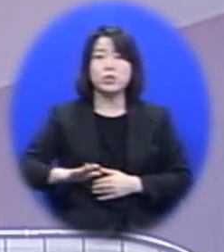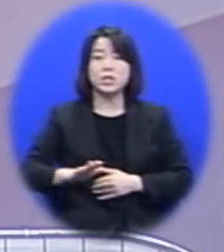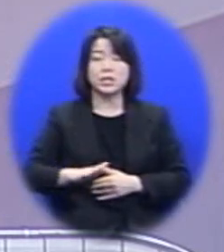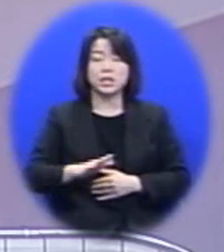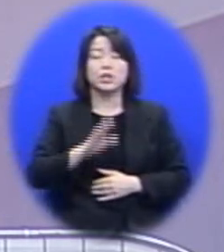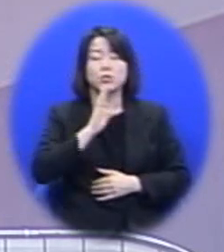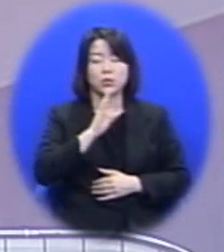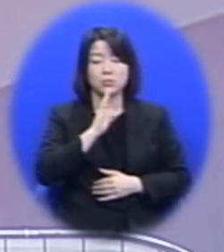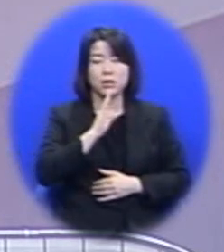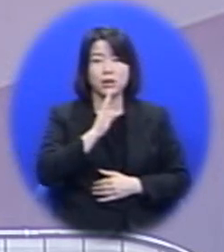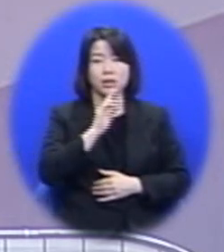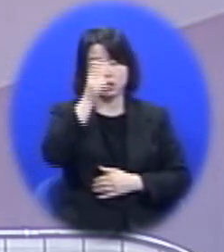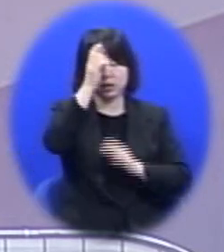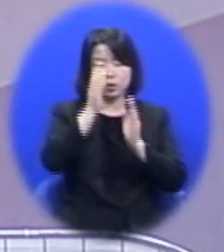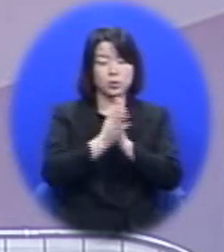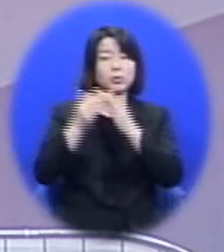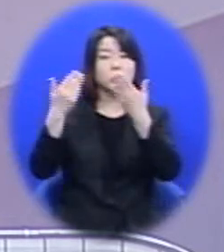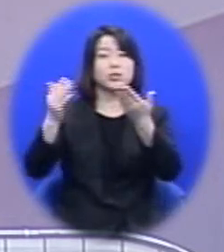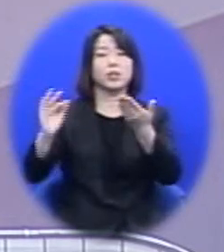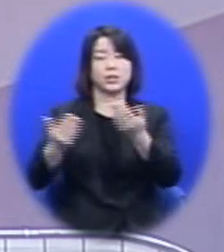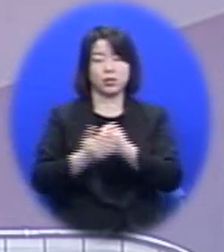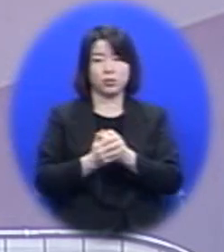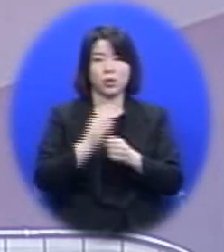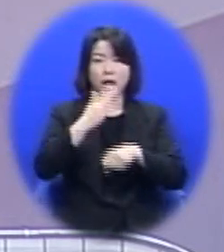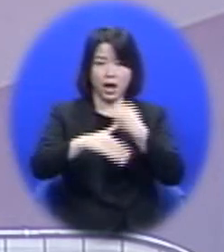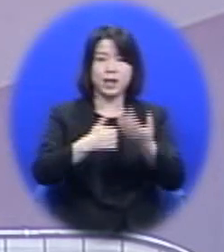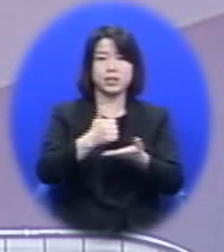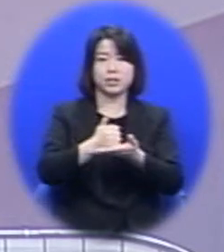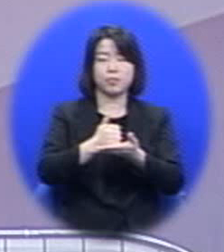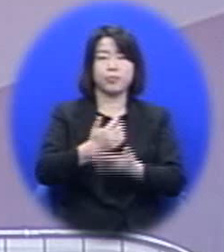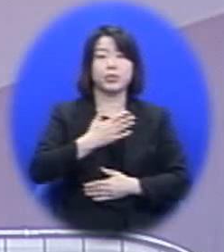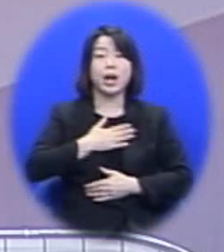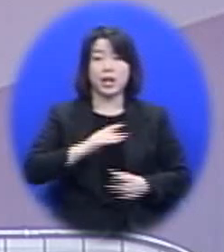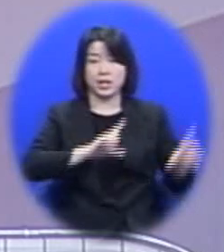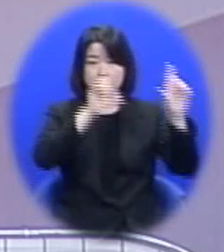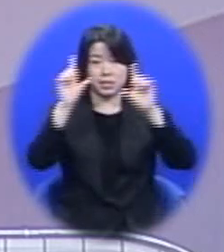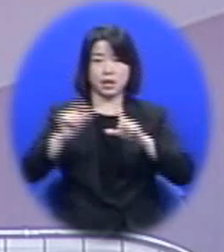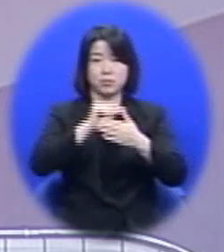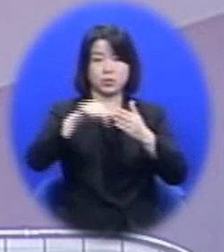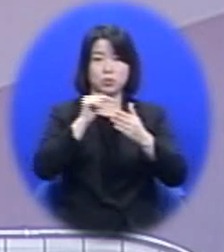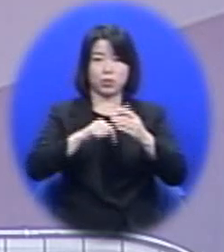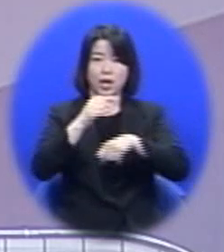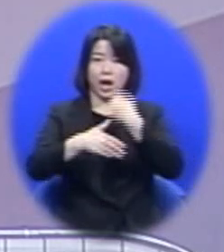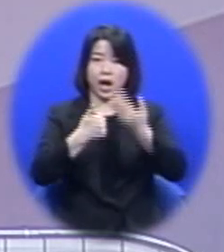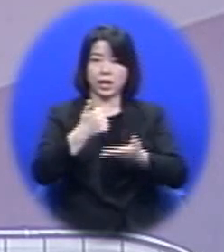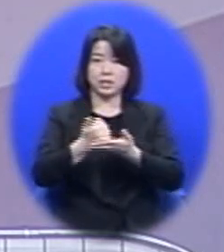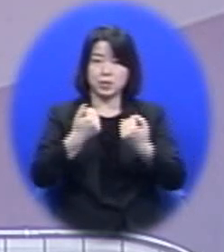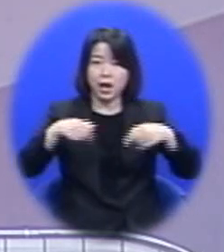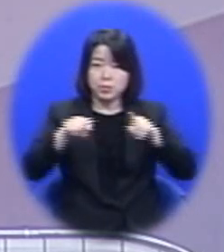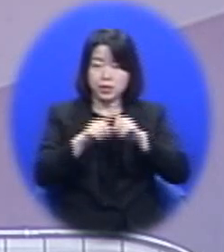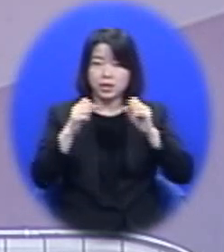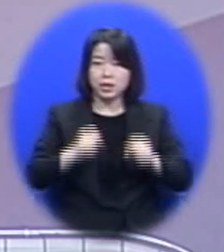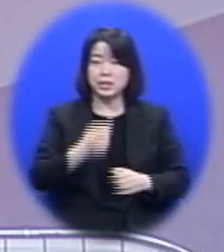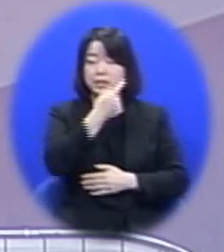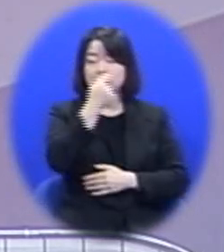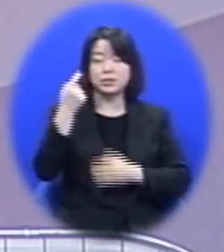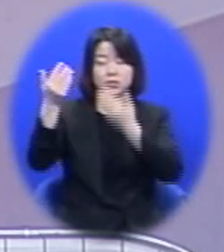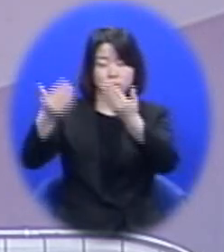정말 기도해야 되잖아요. 하나님, 나의 삶 속에 하나님이 함께 하시는 증거를